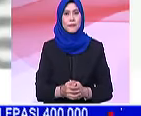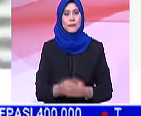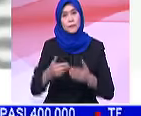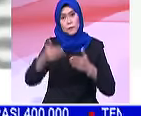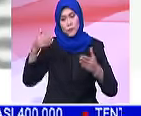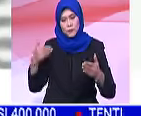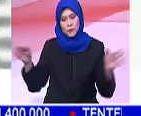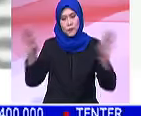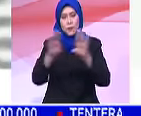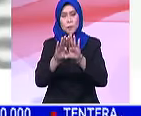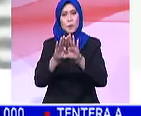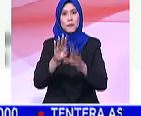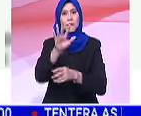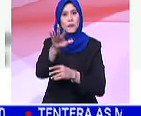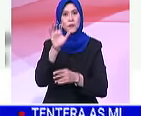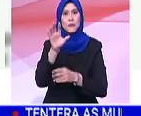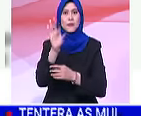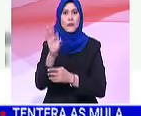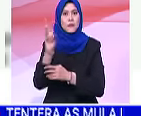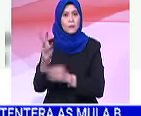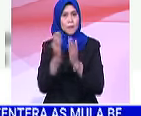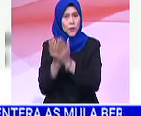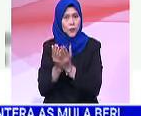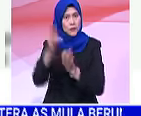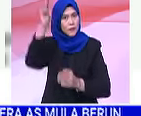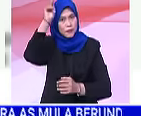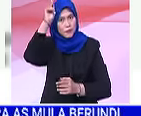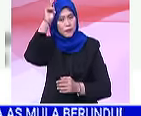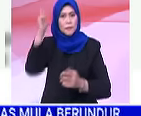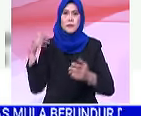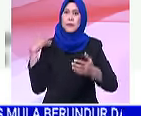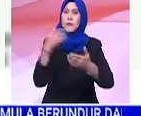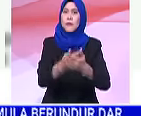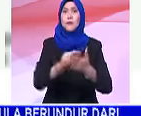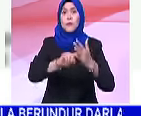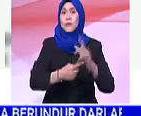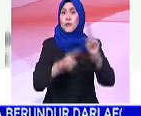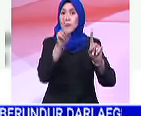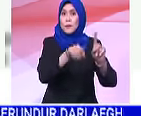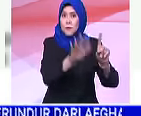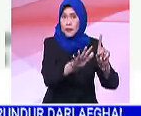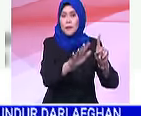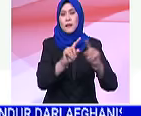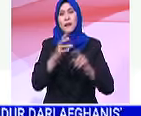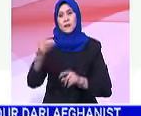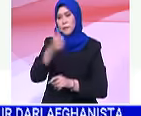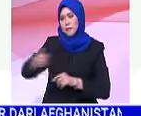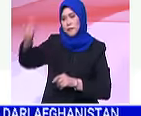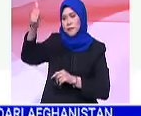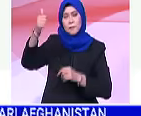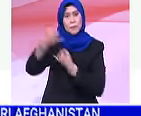Sebelum ini, penutupan membabitkan 596 sekolah di Kelantan adalah sehingga 1 Mei. Pengarah Jabatan Pendidikan